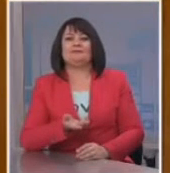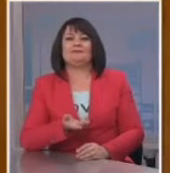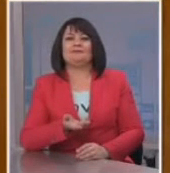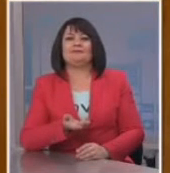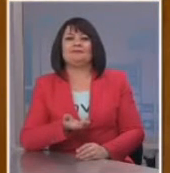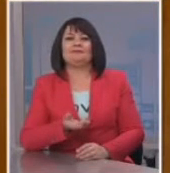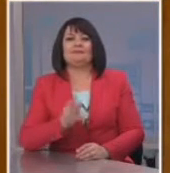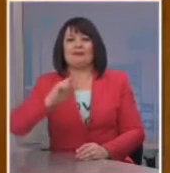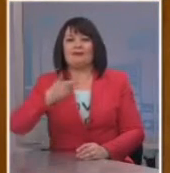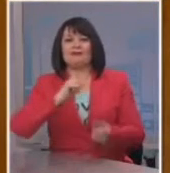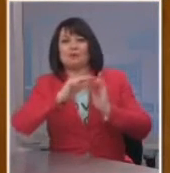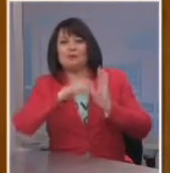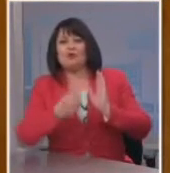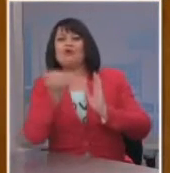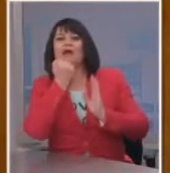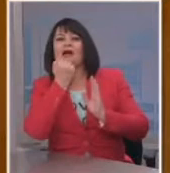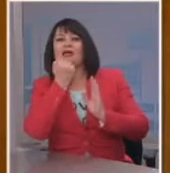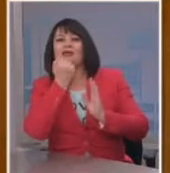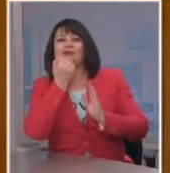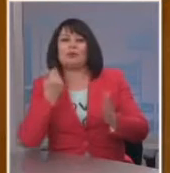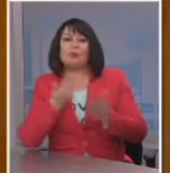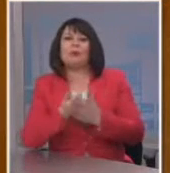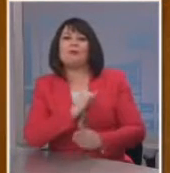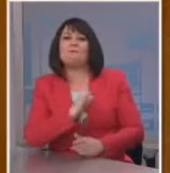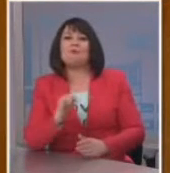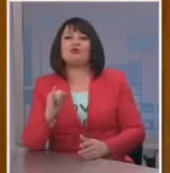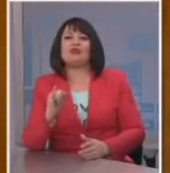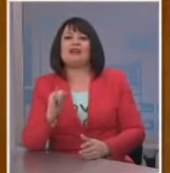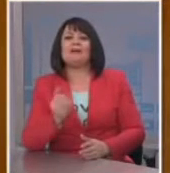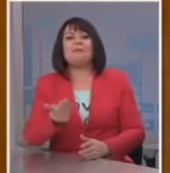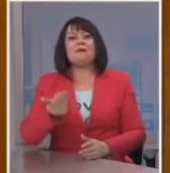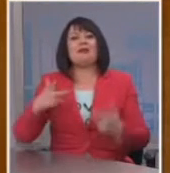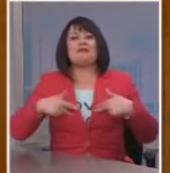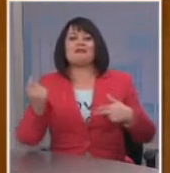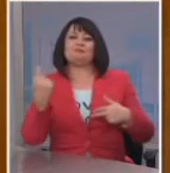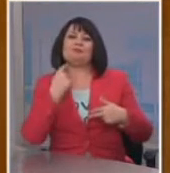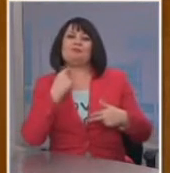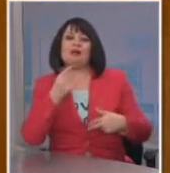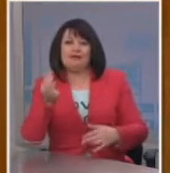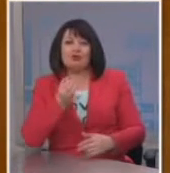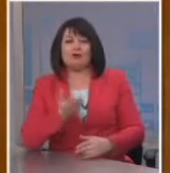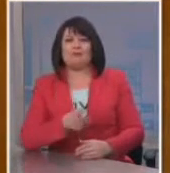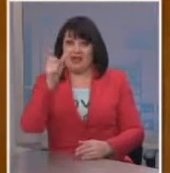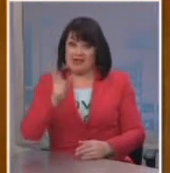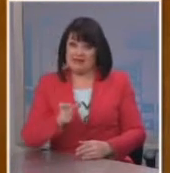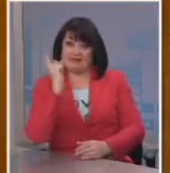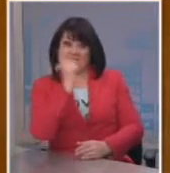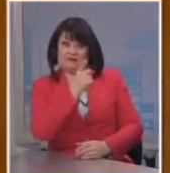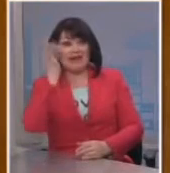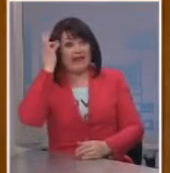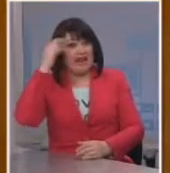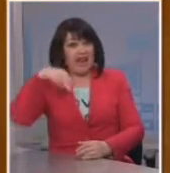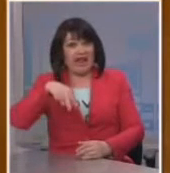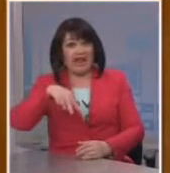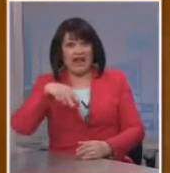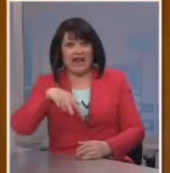Και απέτυχε και το δεύτερο μνημόνιο και δεν ολοκληρώθηκε ποτέ. Και απέτυχαν και οι προηγούμενες κυβερνήσεις. Εσείς δηλαδή ασκείτε κριτική στην κυρία Λαγκάρντ επειδή